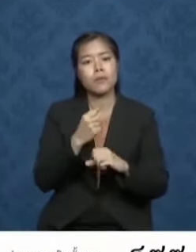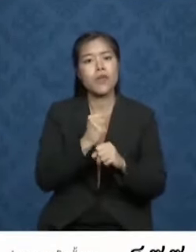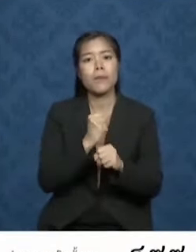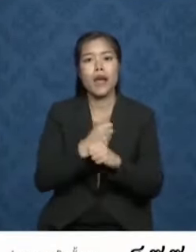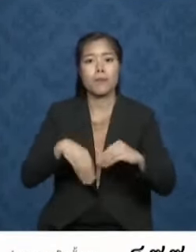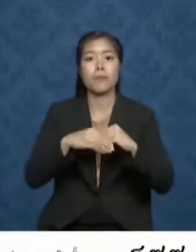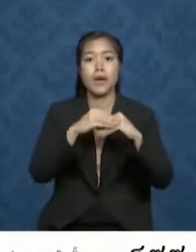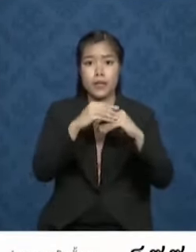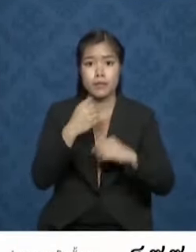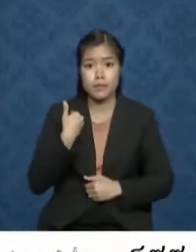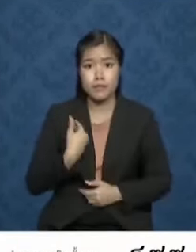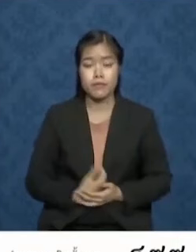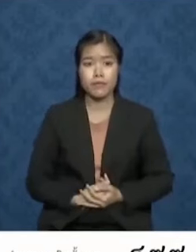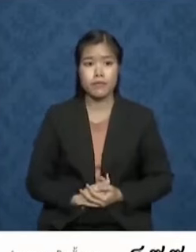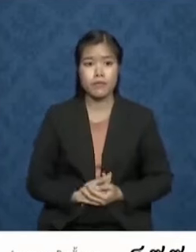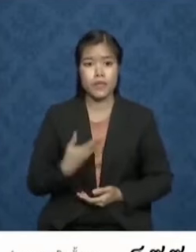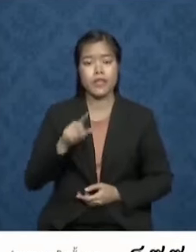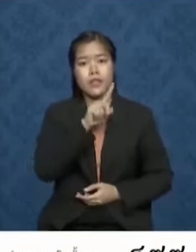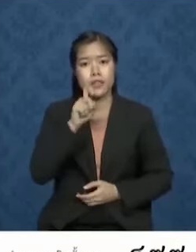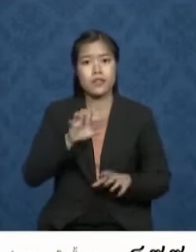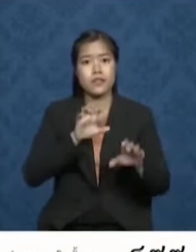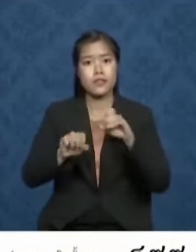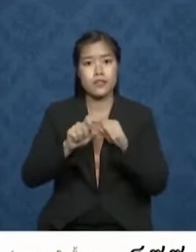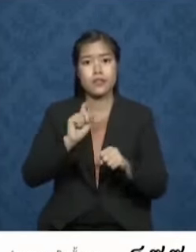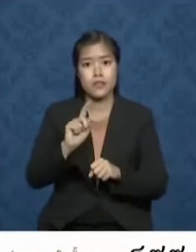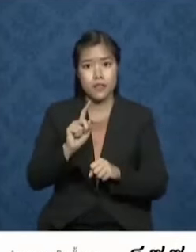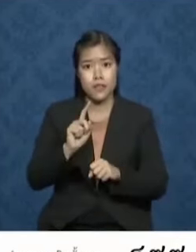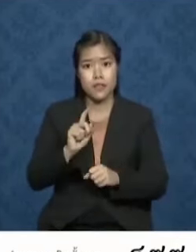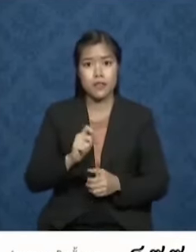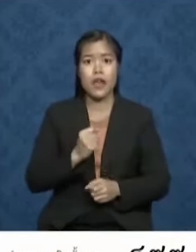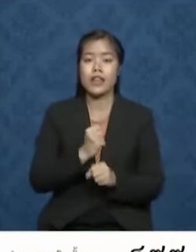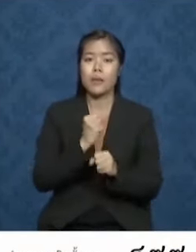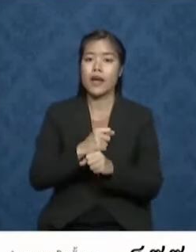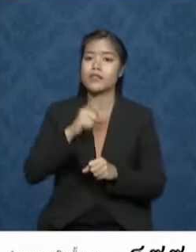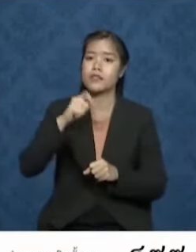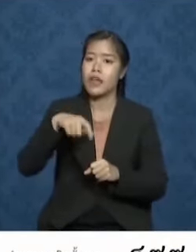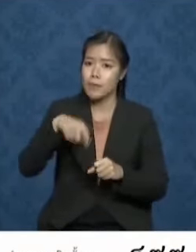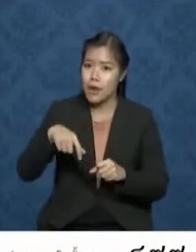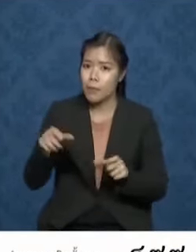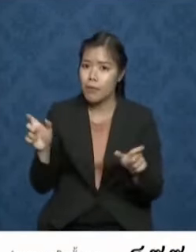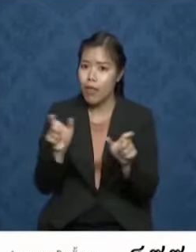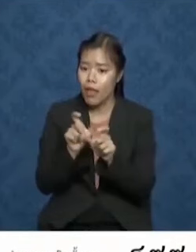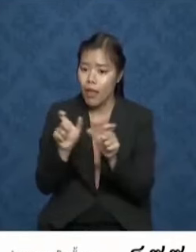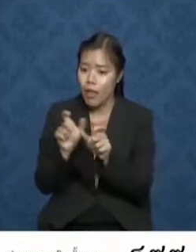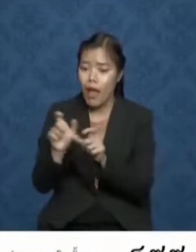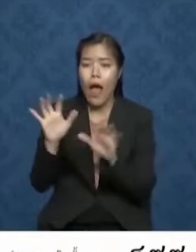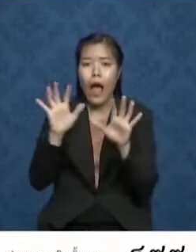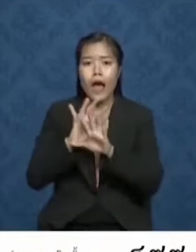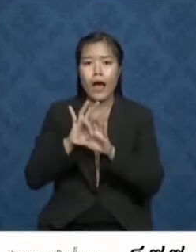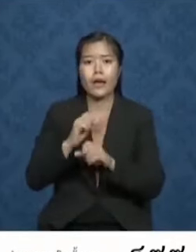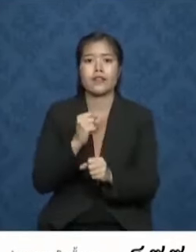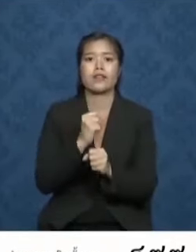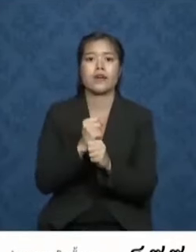งบประมาณนึงที่ผมตั้งข้อสังเกตคือความซับซ้อนทับซ้อนซ้ำซ้อนคืองบประมาณด้านต่างประเทศผู้